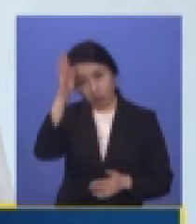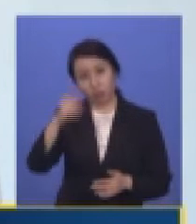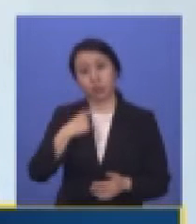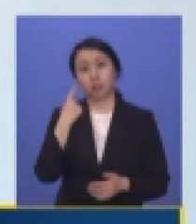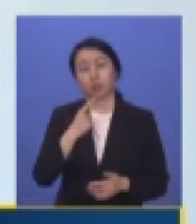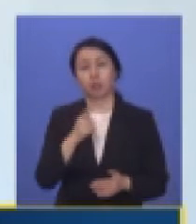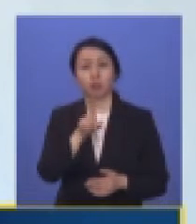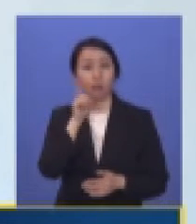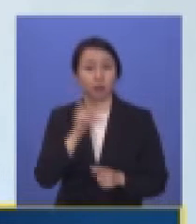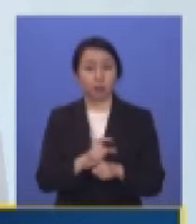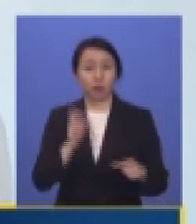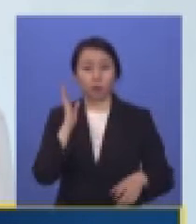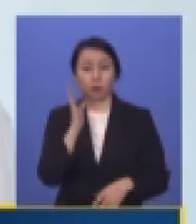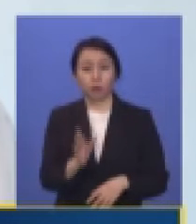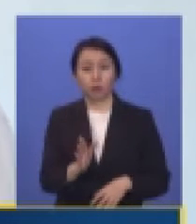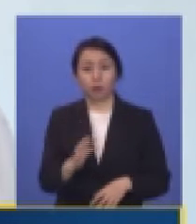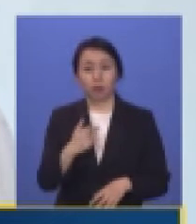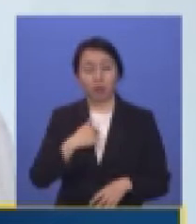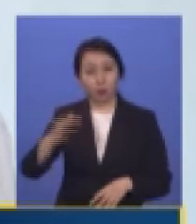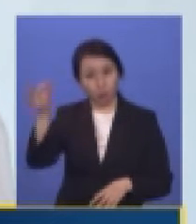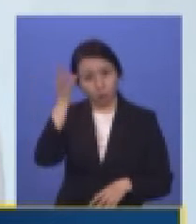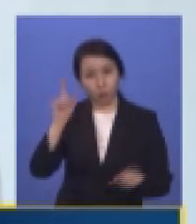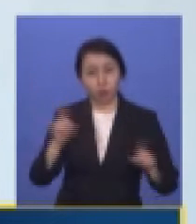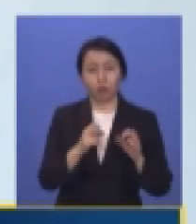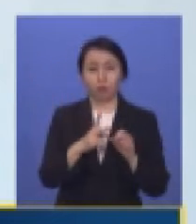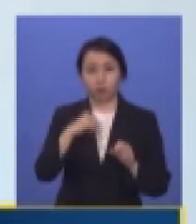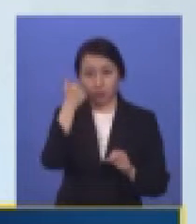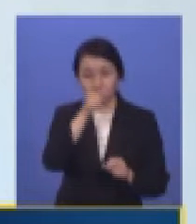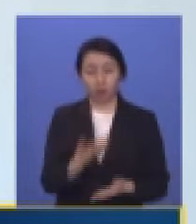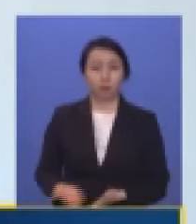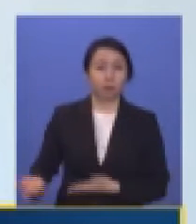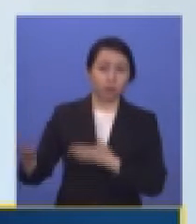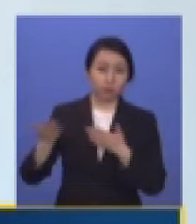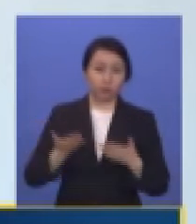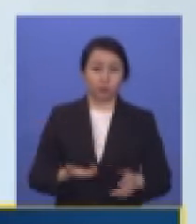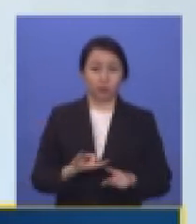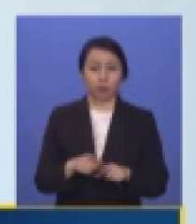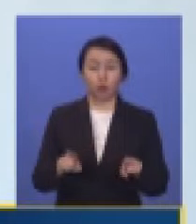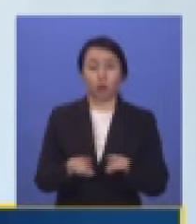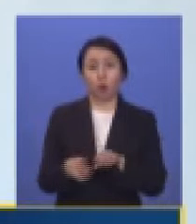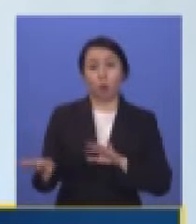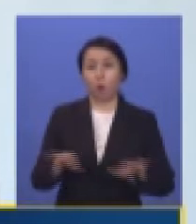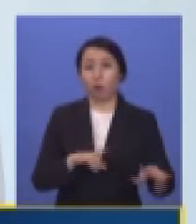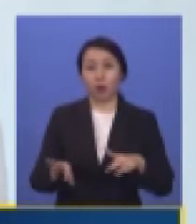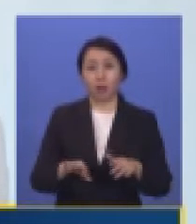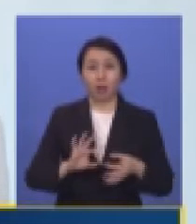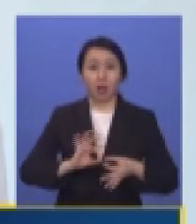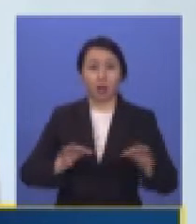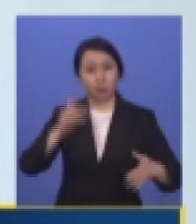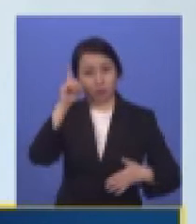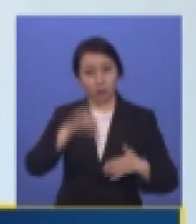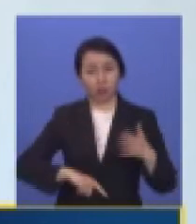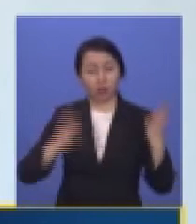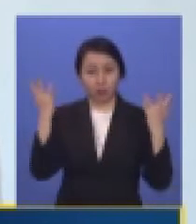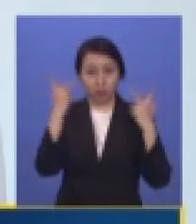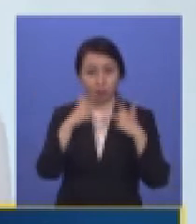ну, уже молодым человеком будущее скажет, и я помню, что я в 12 лет пришел на вот такую акцию «Олимпийские надежды», и я